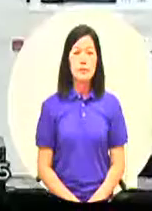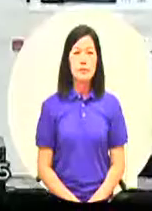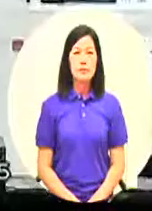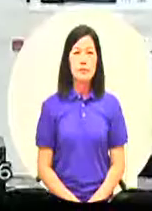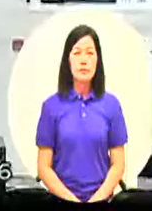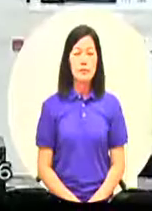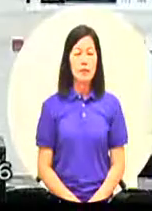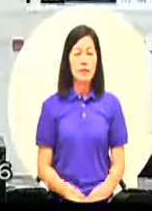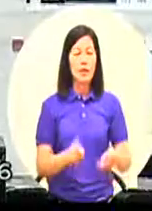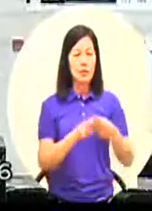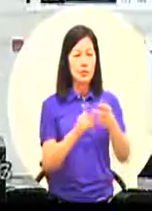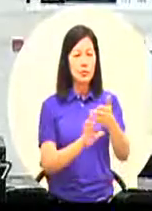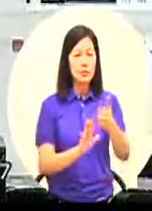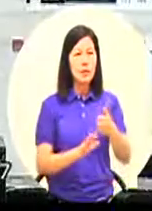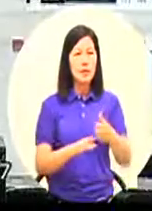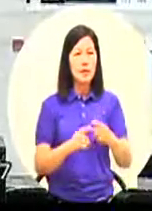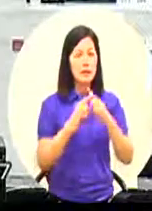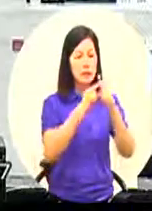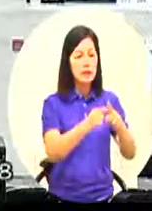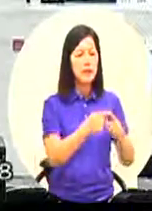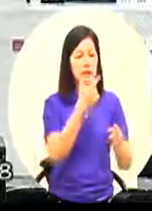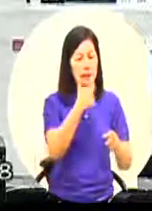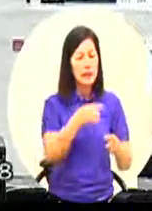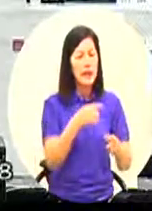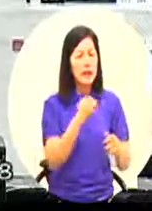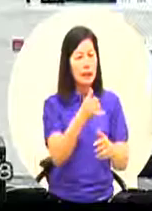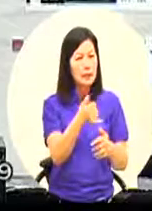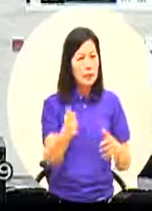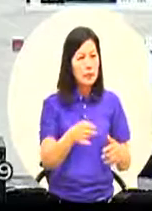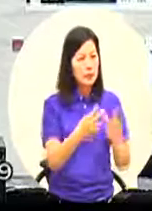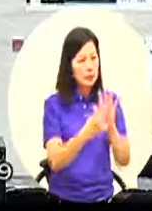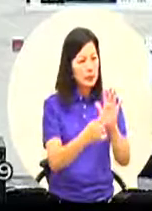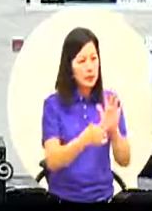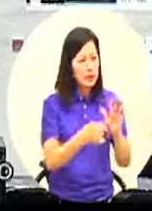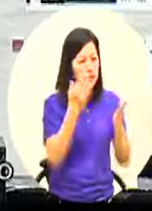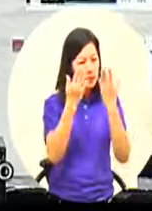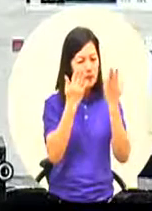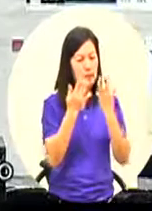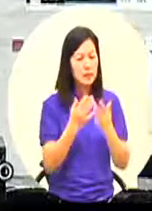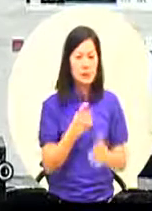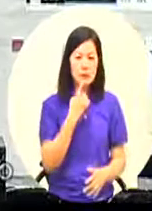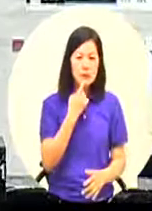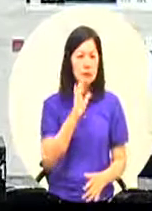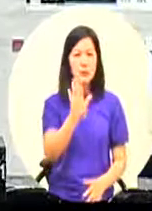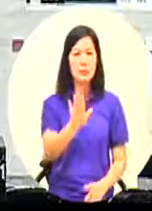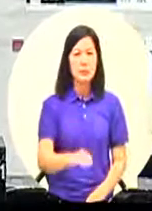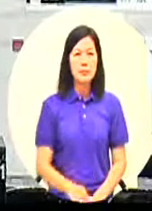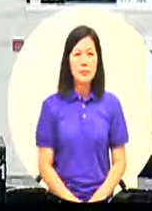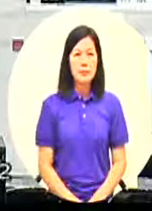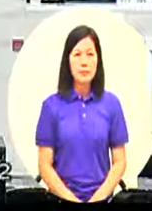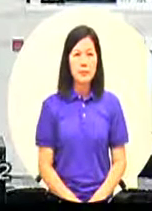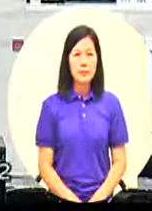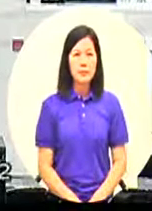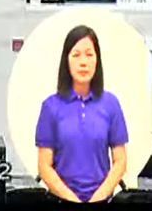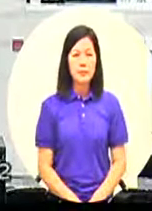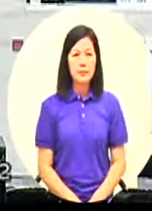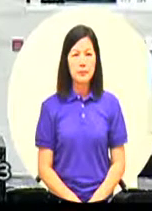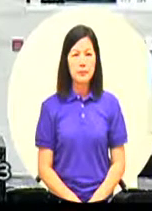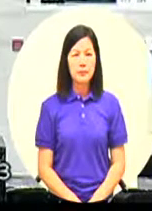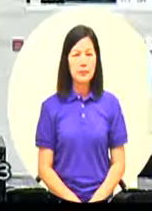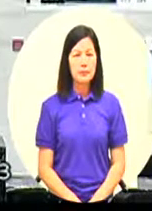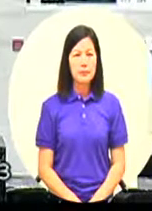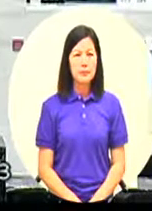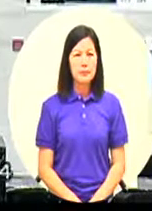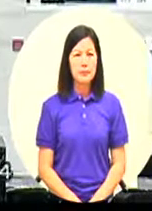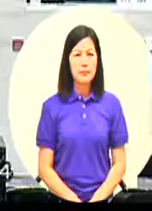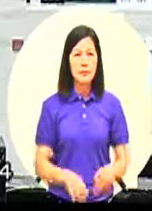请主委去跟那个唐议员详细的说明，不要让他有质疑哈。接着我们请伊斯坦